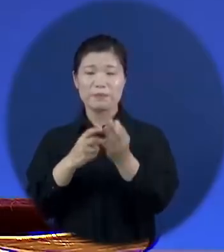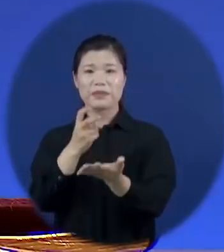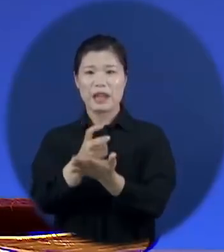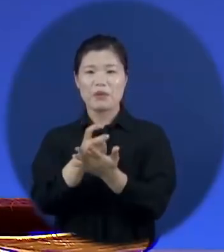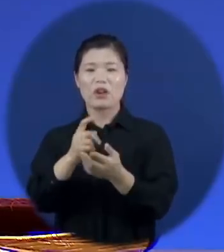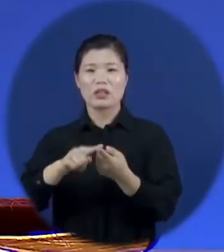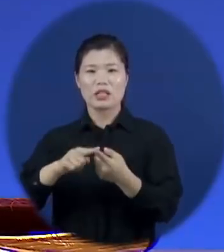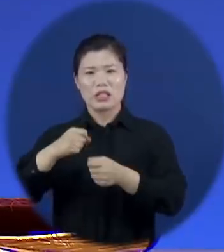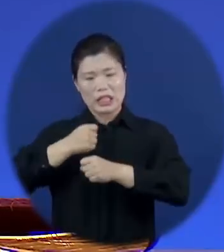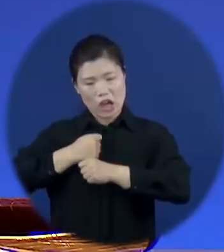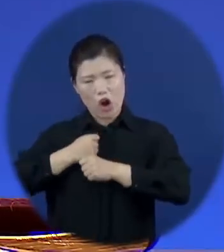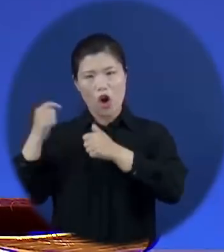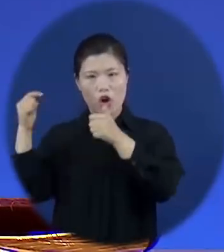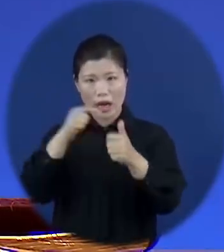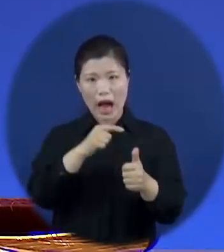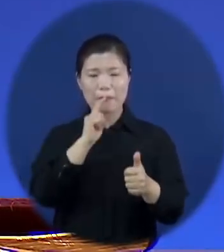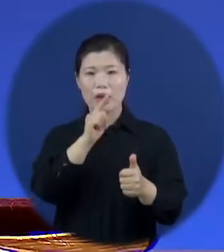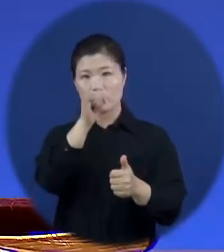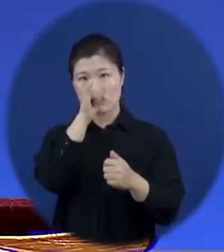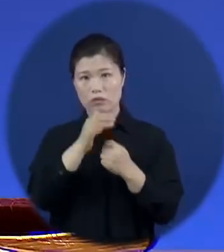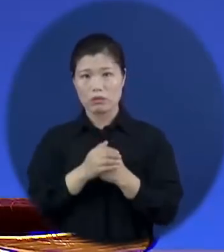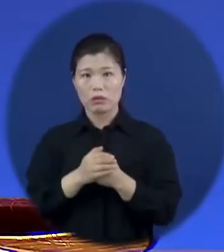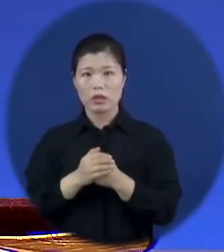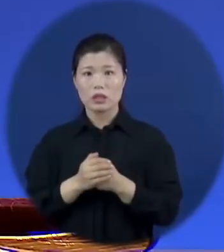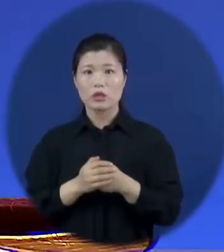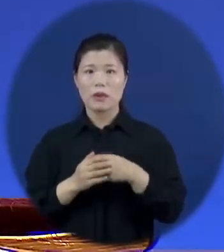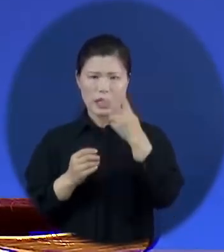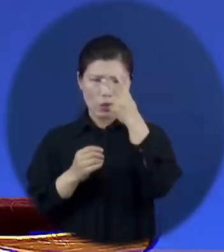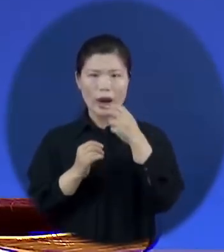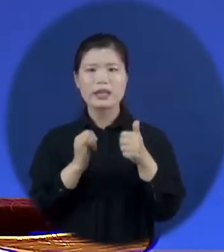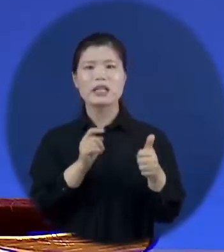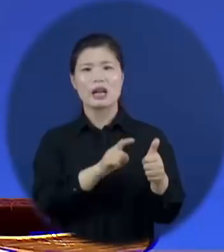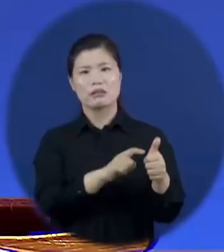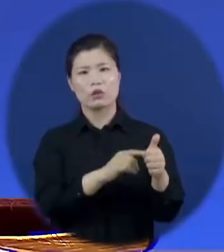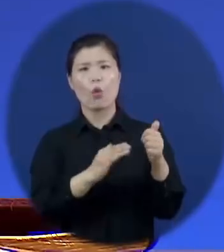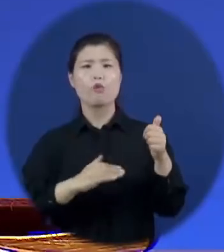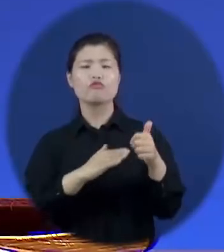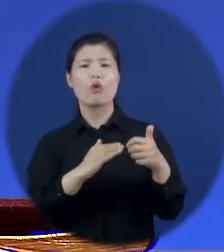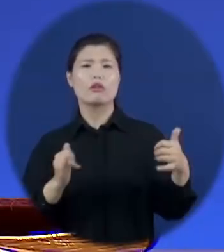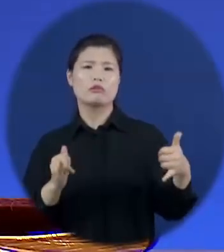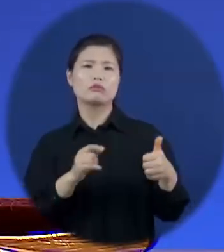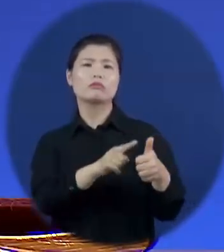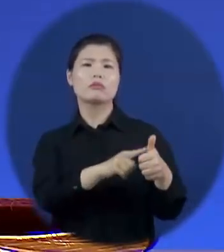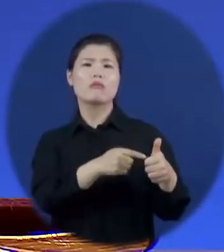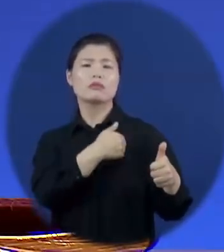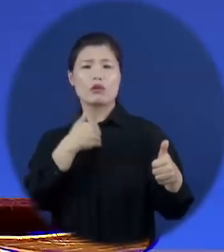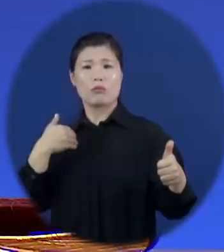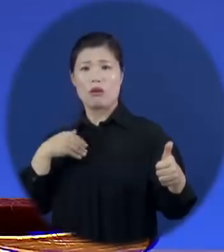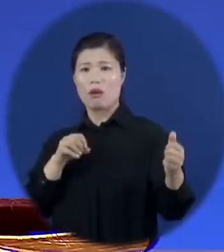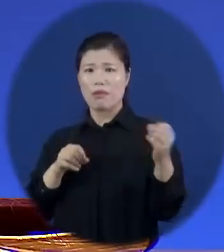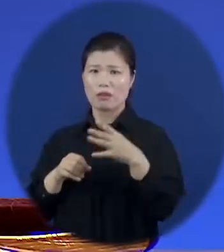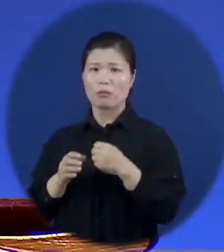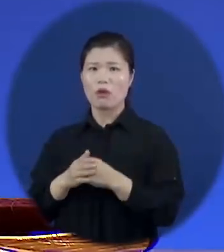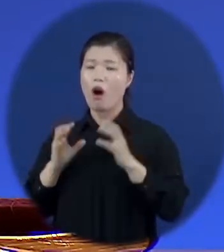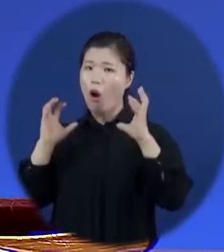그것을 지키라라고 하셨습니다. 이 관리는 자신만만하게 대답했습니다.